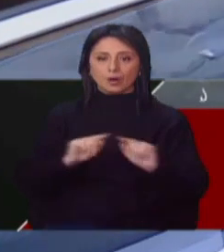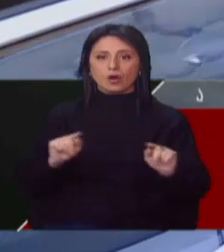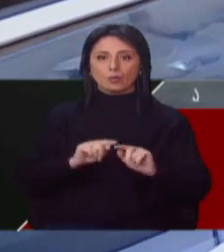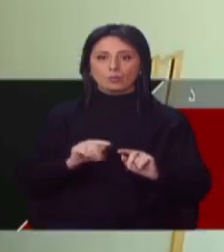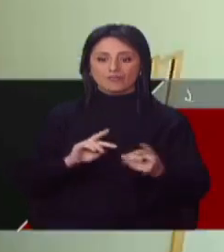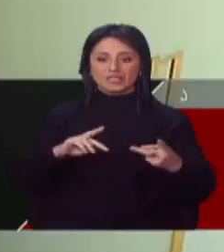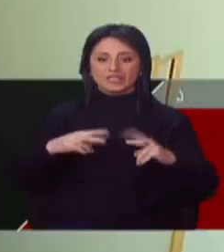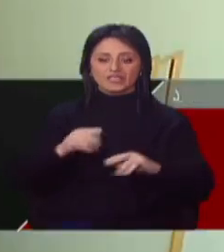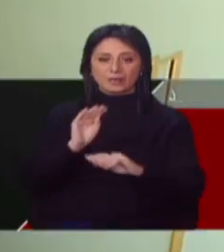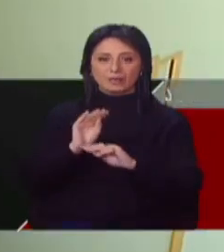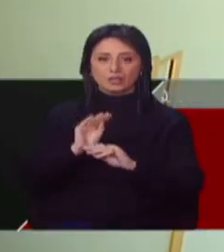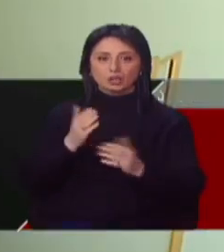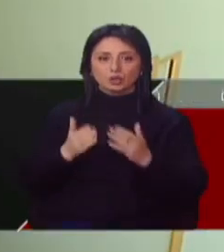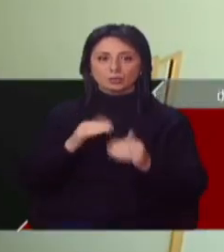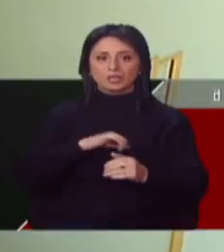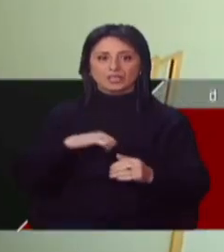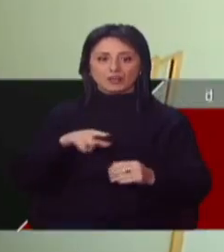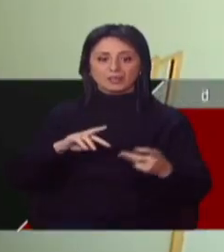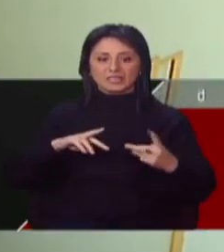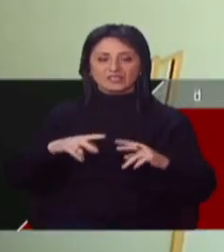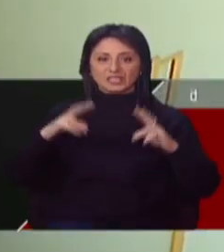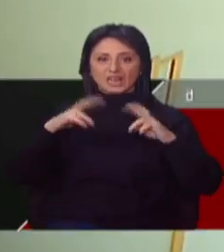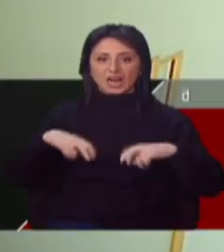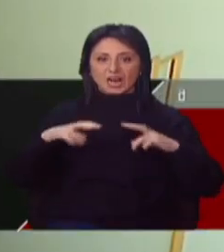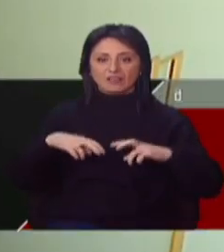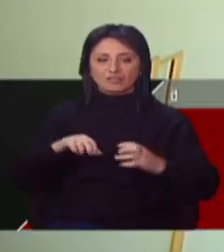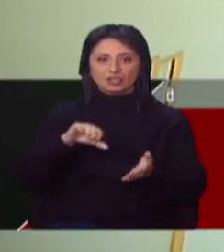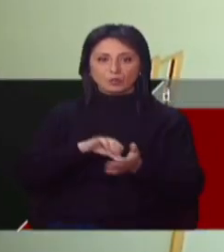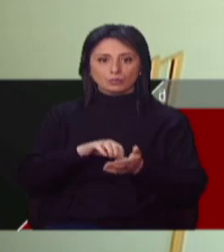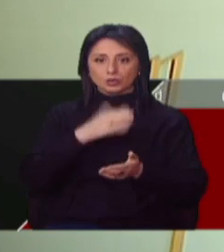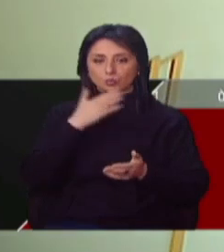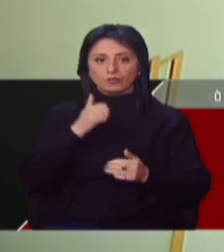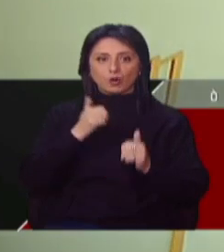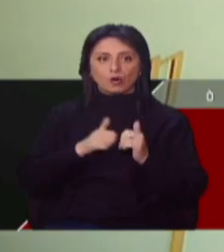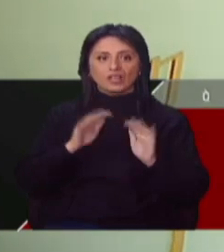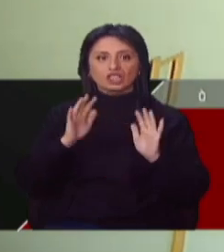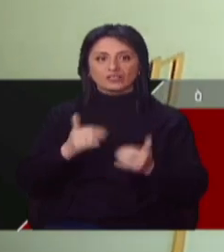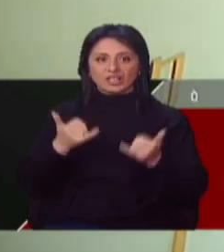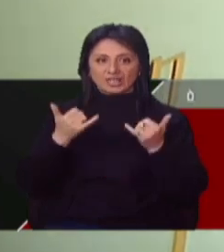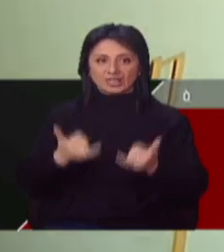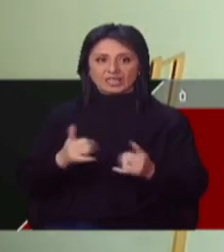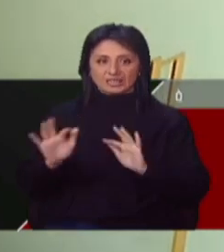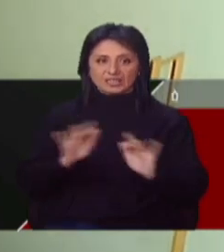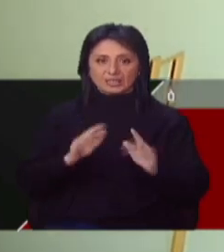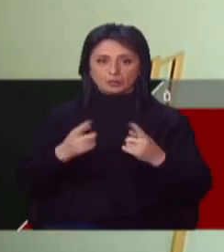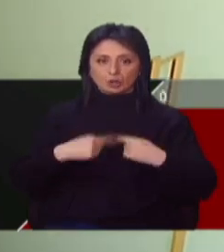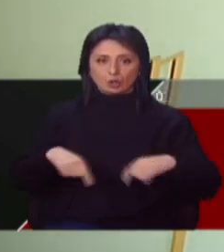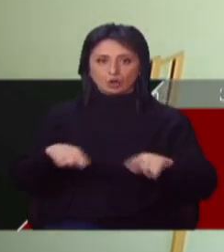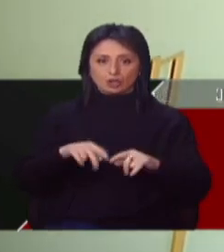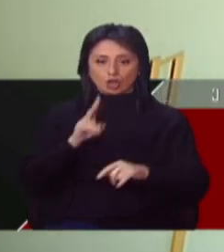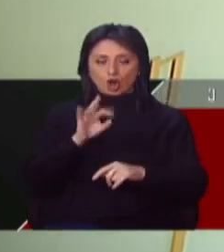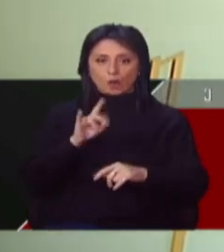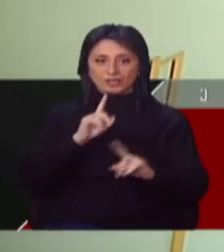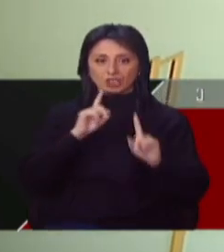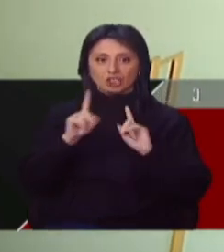Opoziția Culebeps a criticat Stumca Tauda, Culebeps Ganhiloași, Armunații Leops, Olșem Tuași, Dres, a procedură Sagita